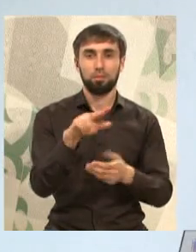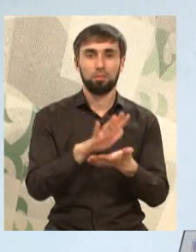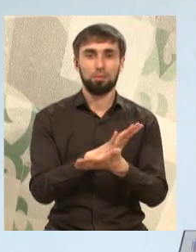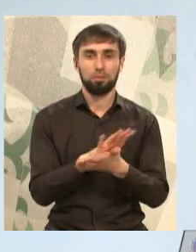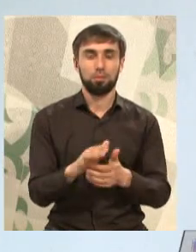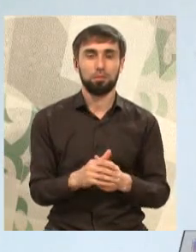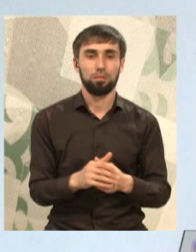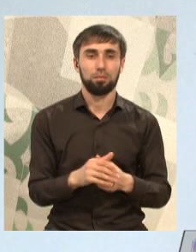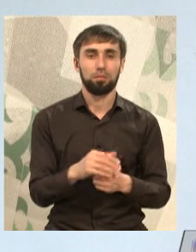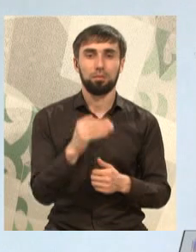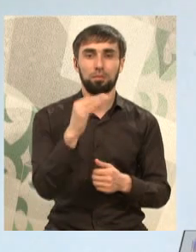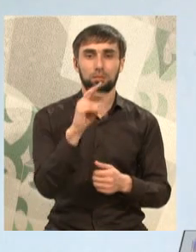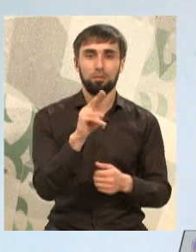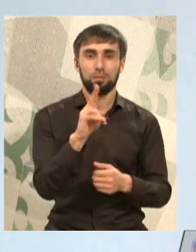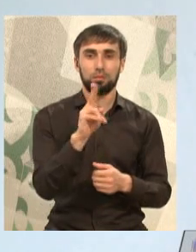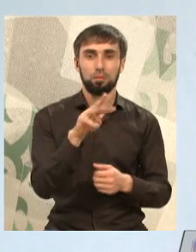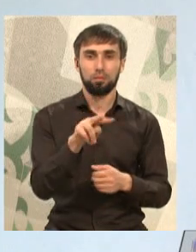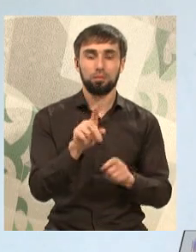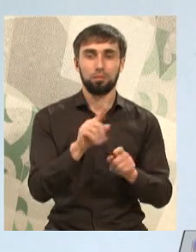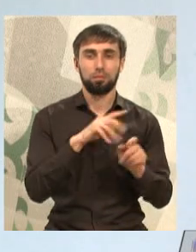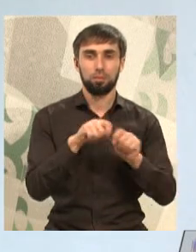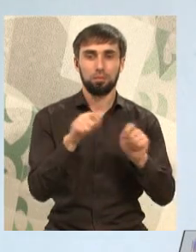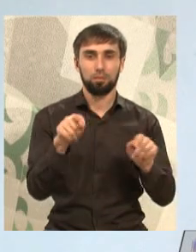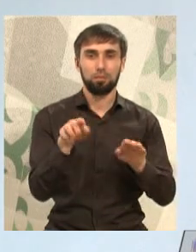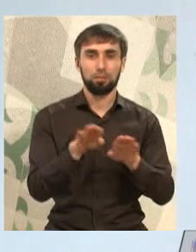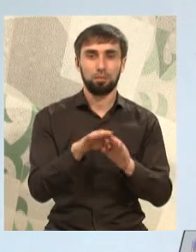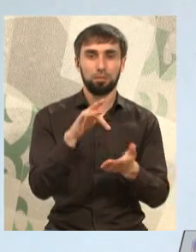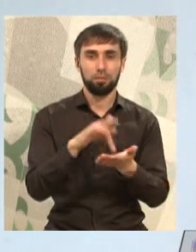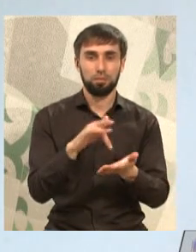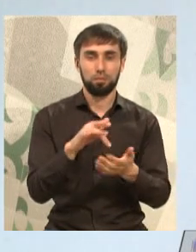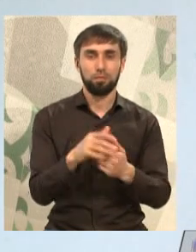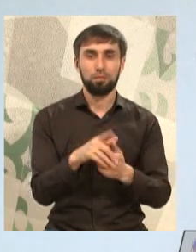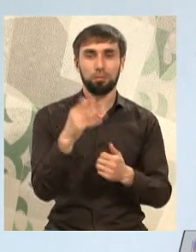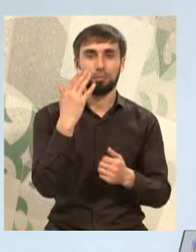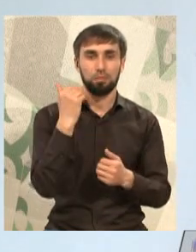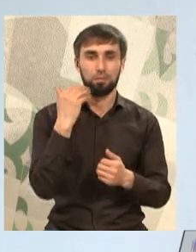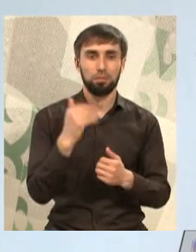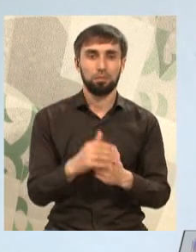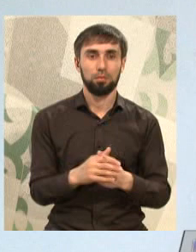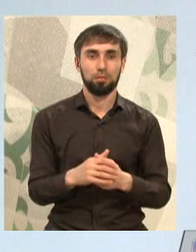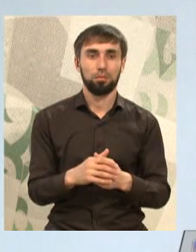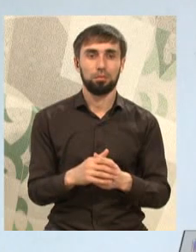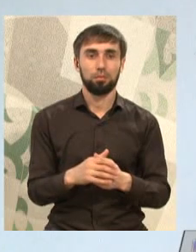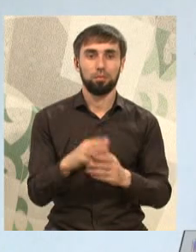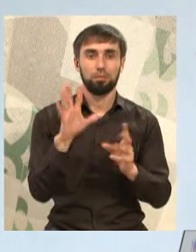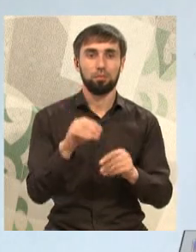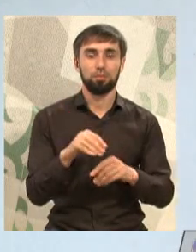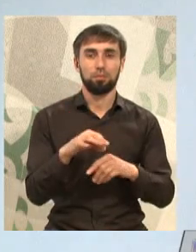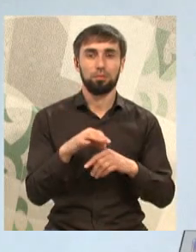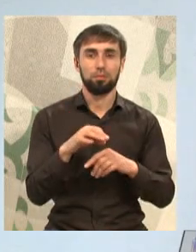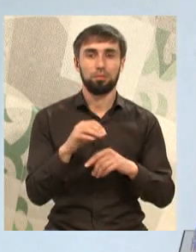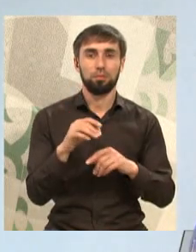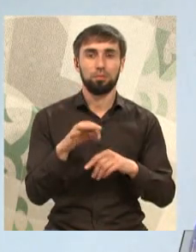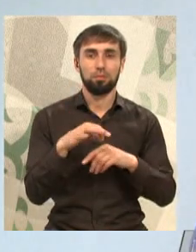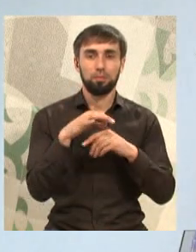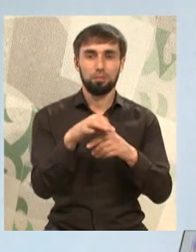КДЛ, создав такой центр именно при фонде, облегчил, можно сказать, вообще все выездные мероприятия.